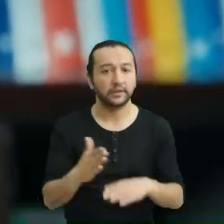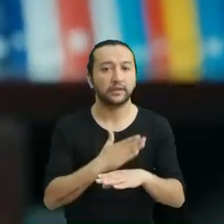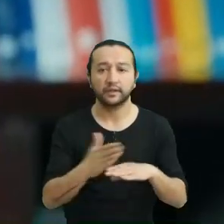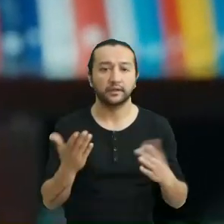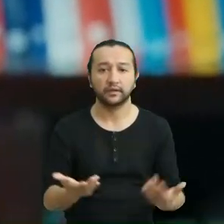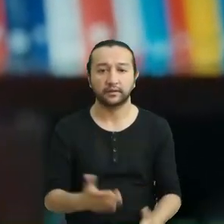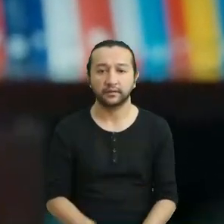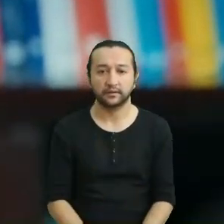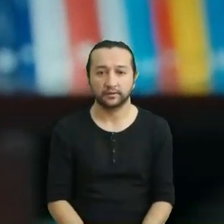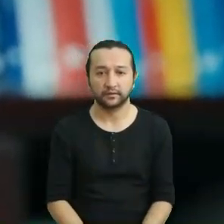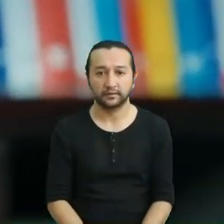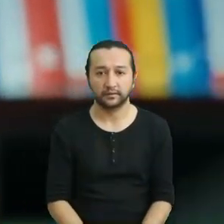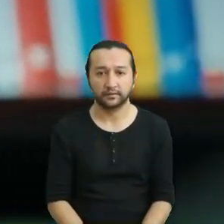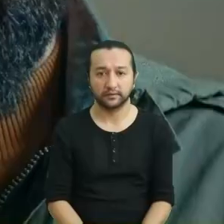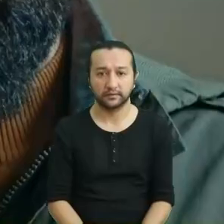Niye?